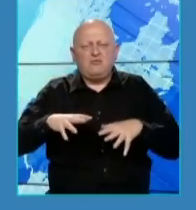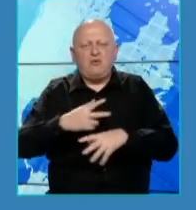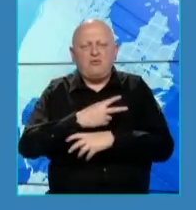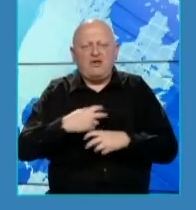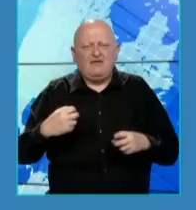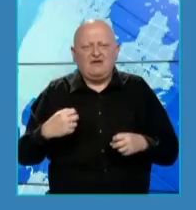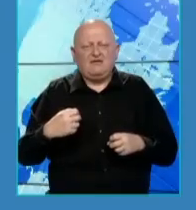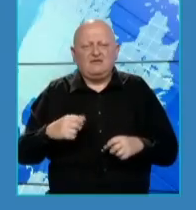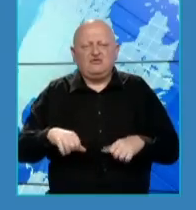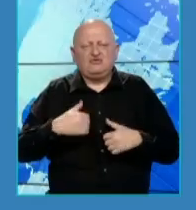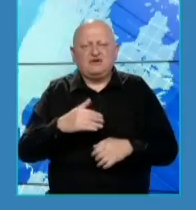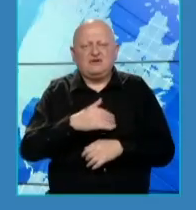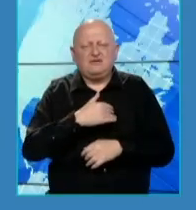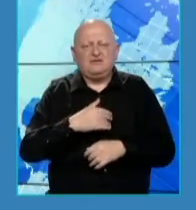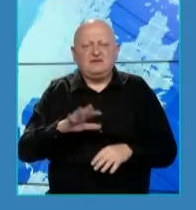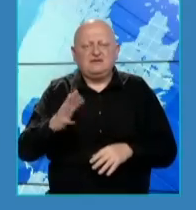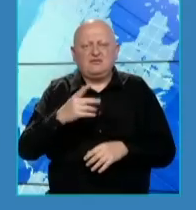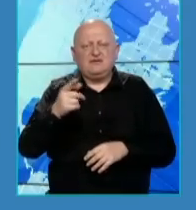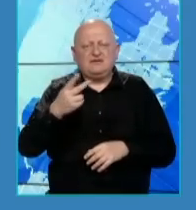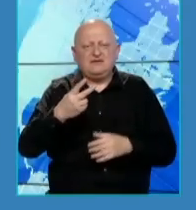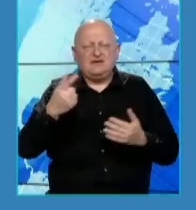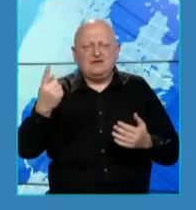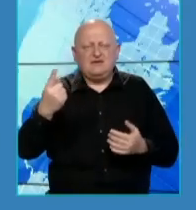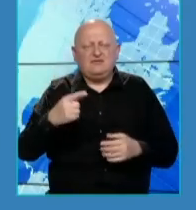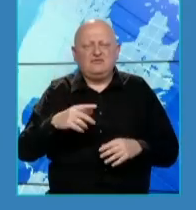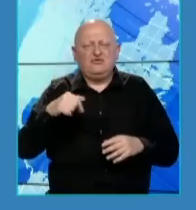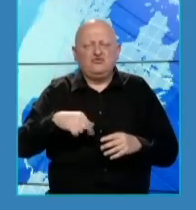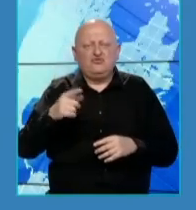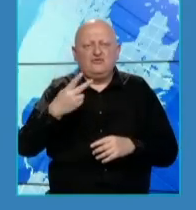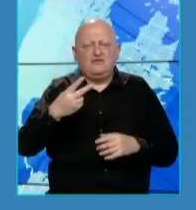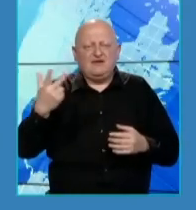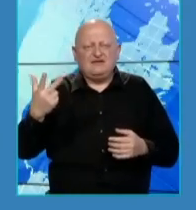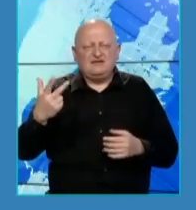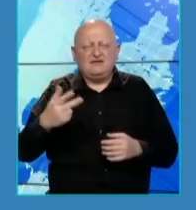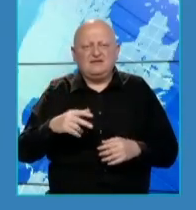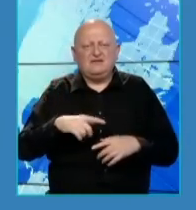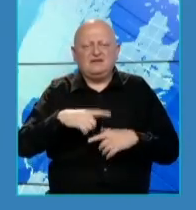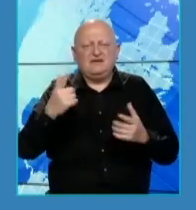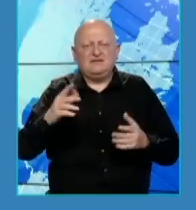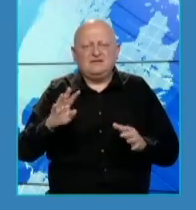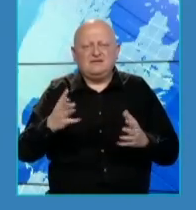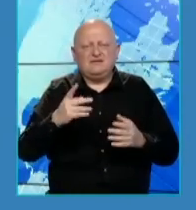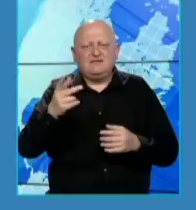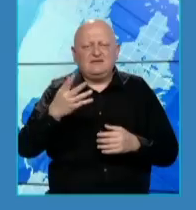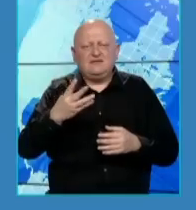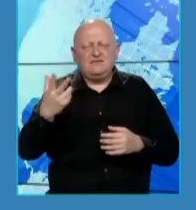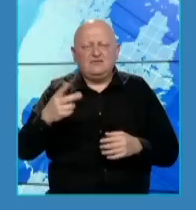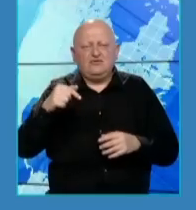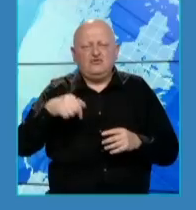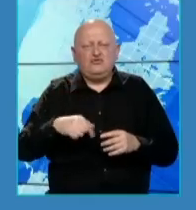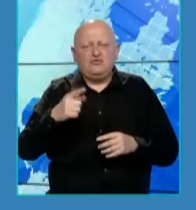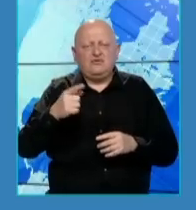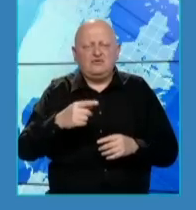i poplava. Jutarnja temperatura od 15 do 21, na jugu do 23. Dnevna od 19 do 25, na